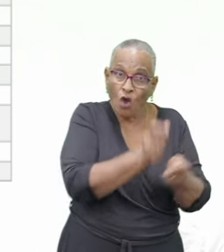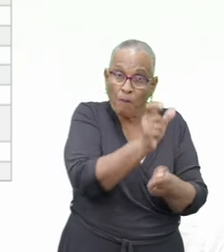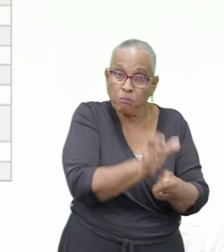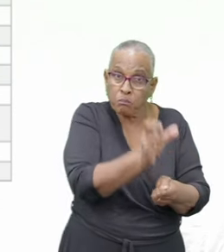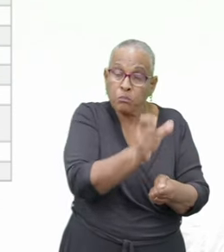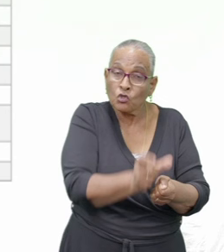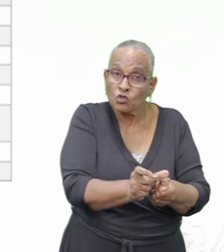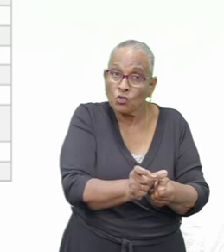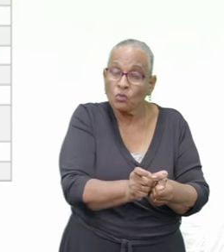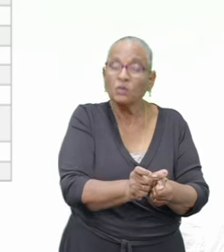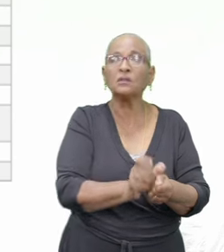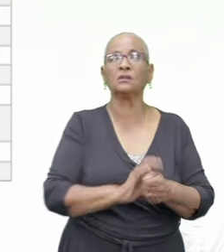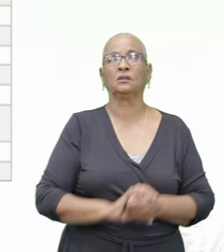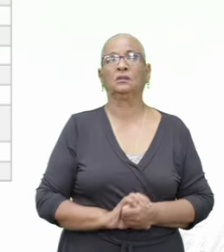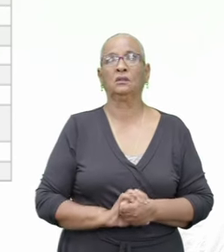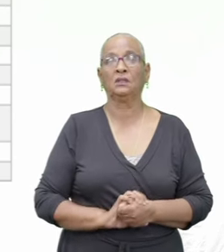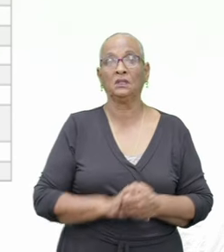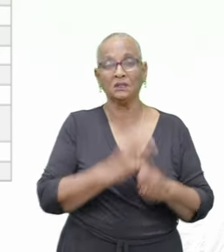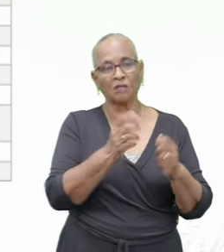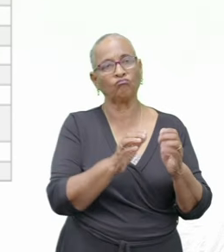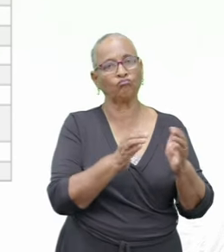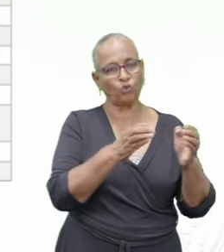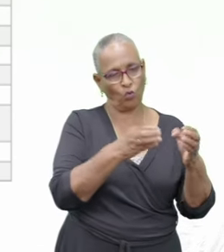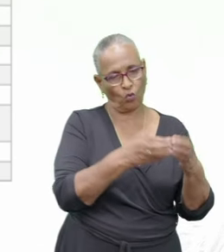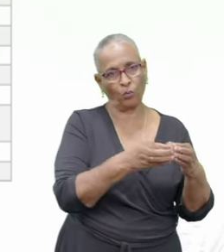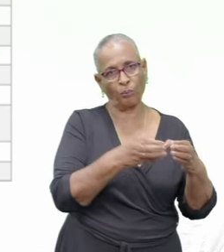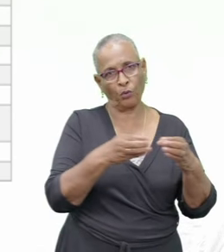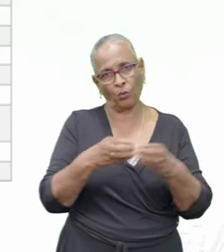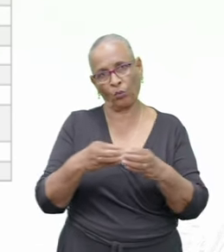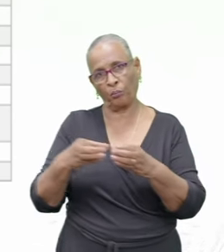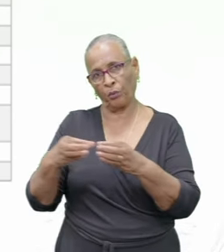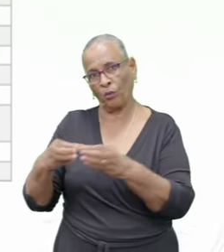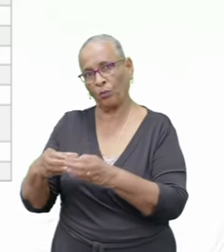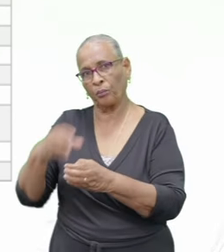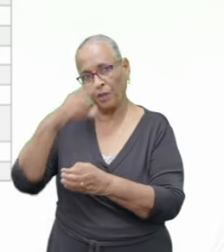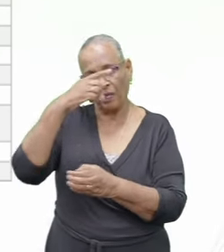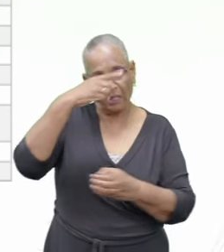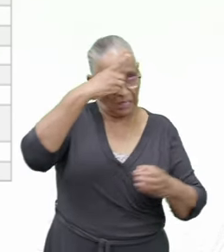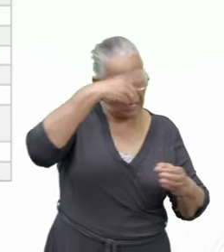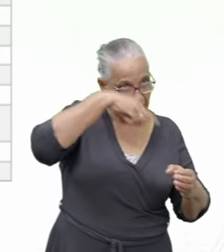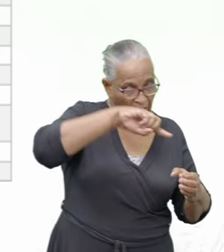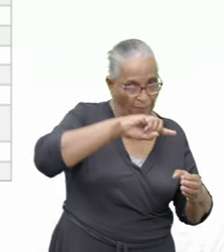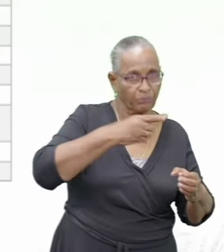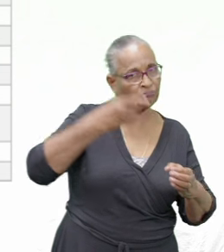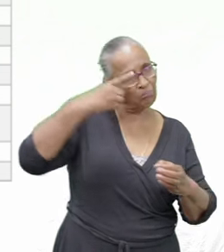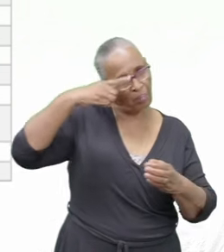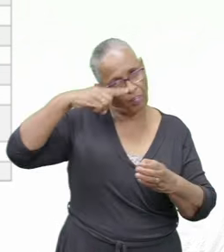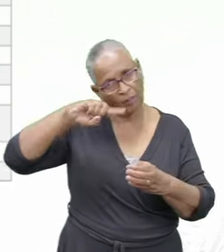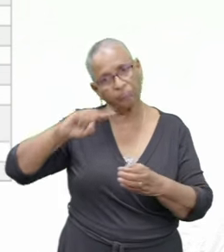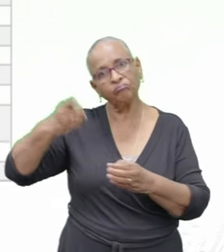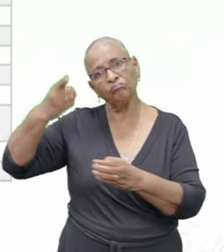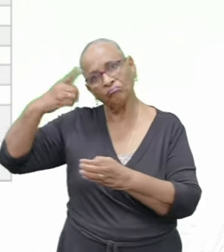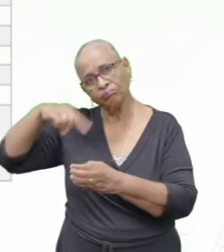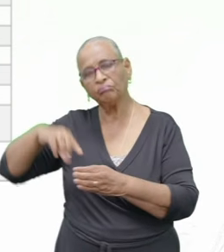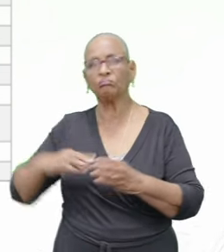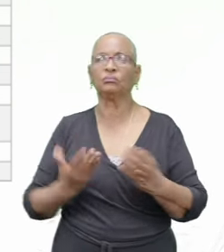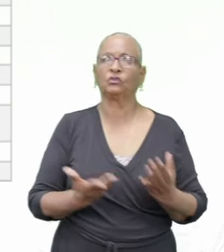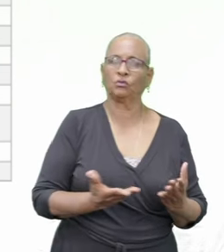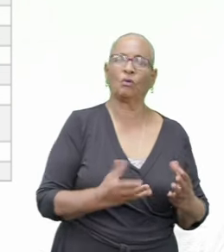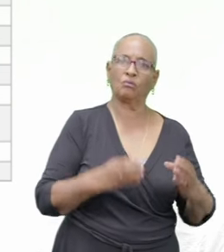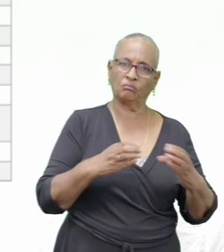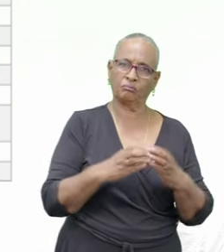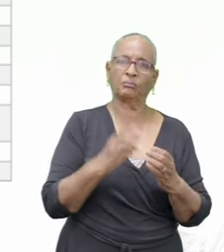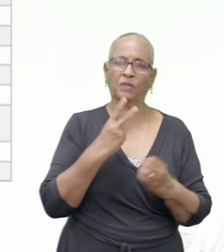ziet. Ze worden zo een beetje geclassificeerd als ze zijn de gespecialiseerde verpleegkundigen. Dat zijn verpleegkundigen, mevrouw Redan, corrigeert u